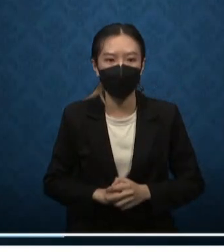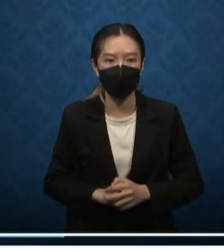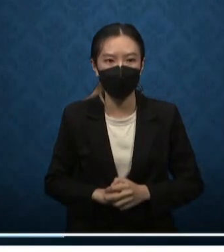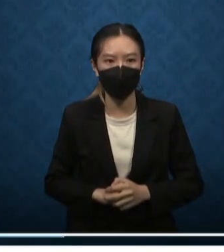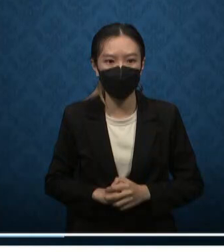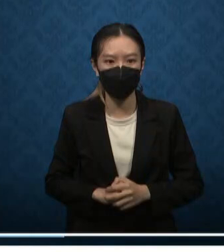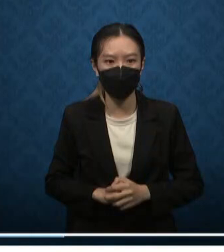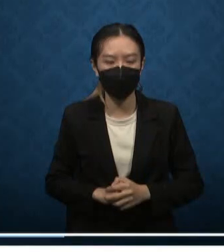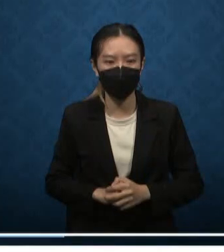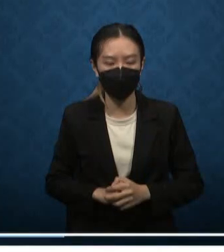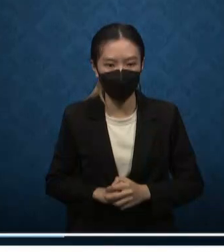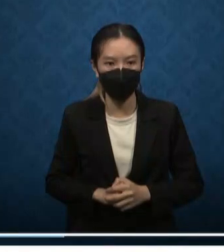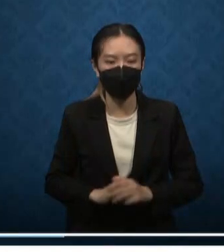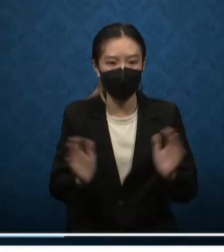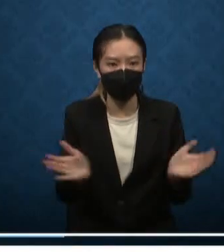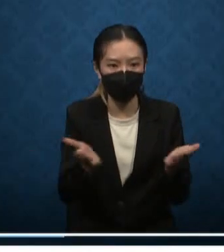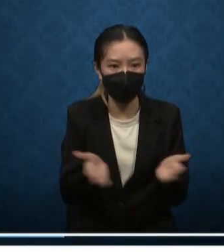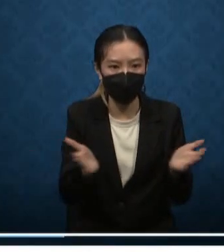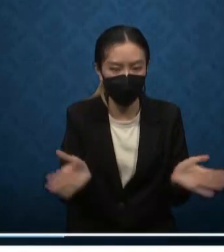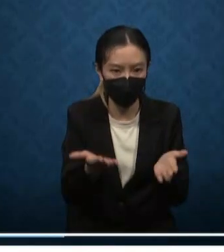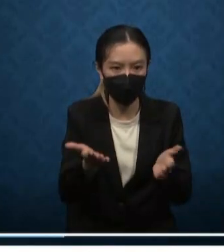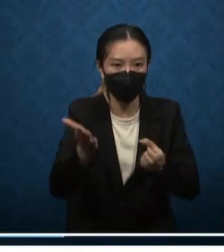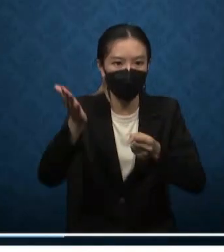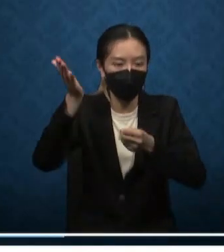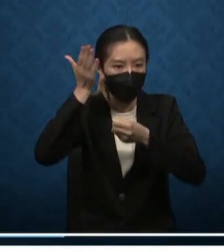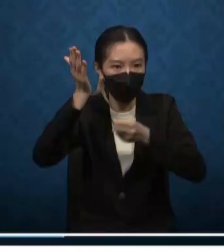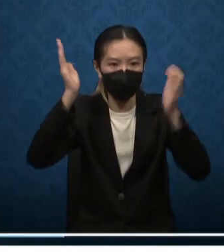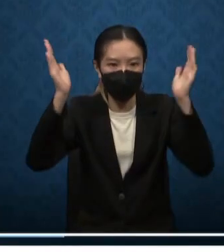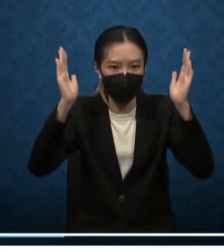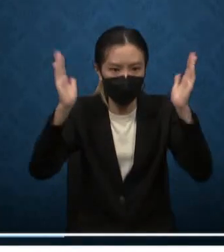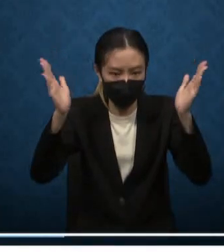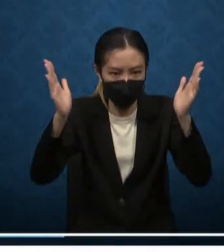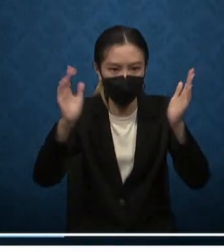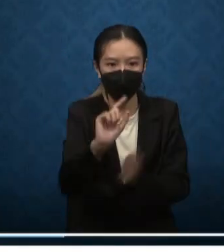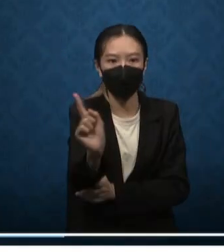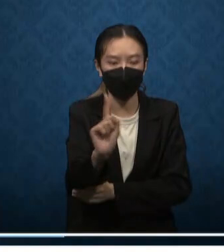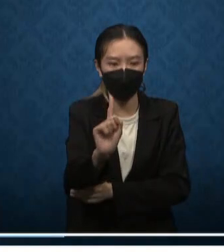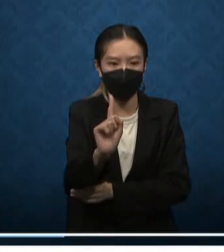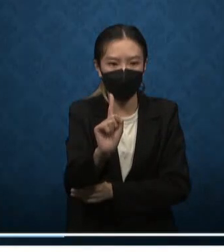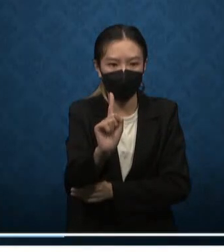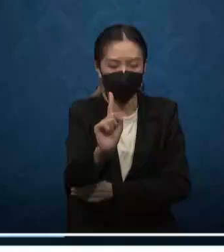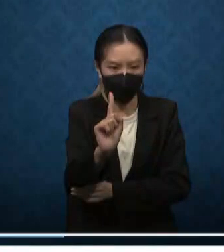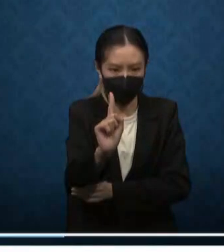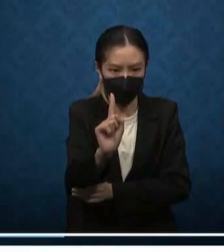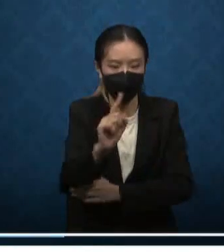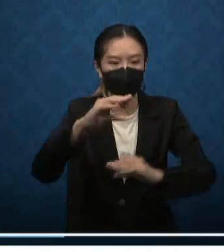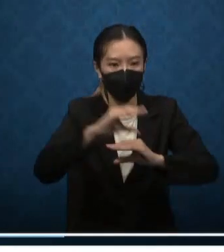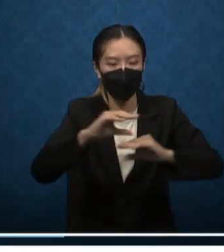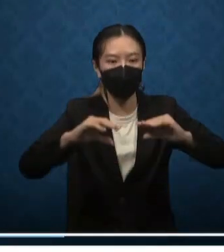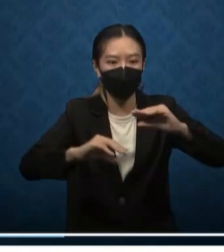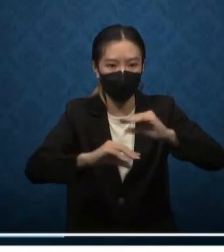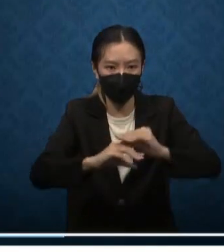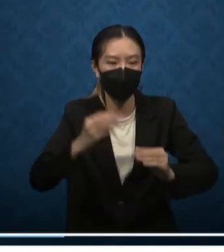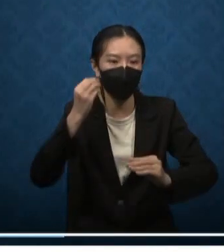การรณรงค์ส่งเสริมและก็ประชาสัมพันธ์โดยเฉพาะอย่างยิ่งกรณีเรื่องของโครงการหมู่บ้านรณรงค์ไม่ขายสิทธิ์